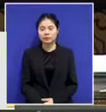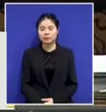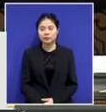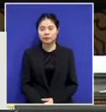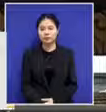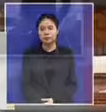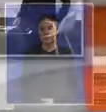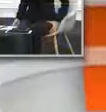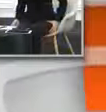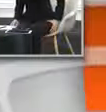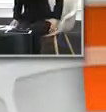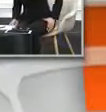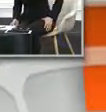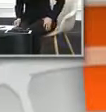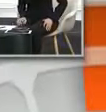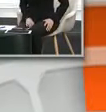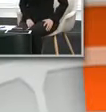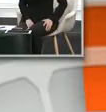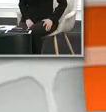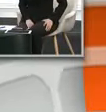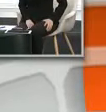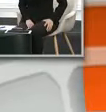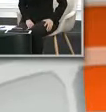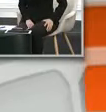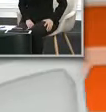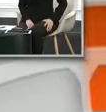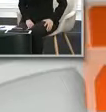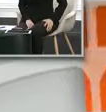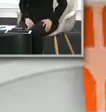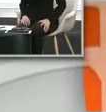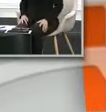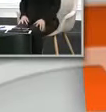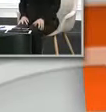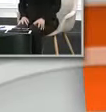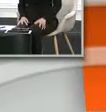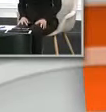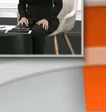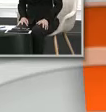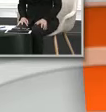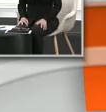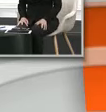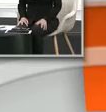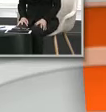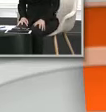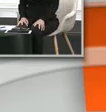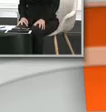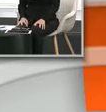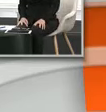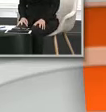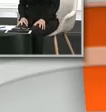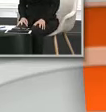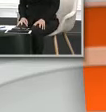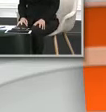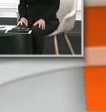กับสมาชิกทุกท่าน Finally and as expected คุณนัทธา Yes คุณประยุทธ์จันทร์โอช